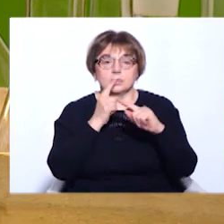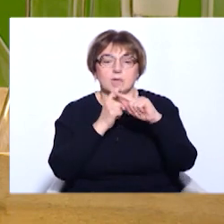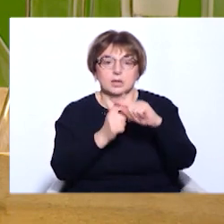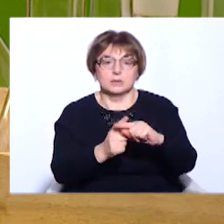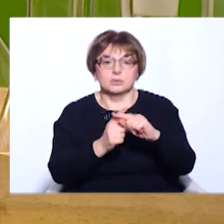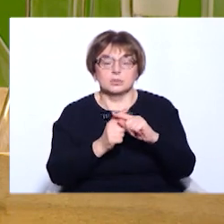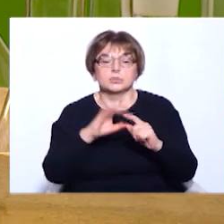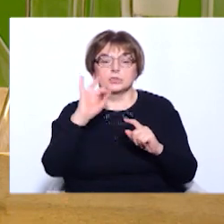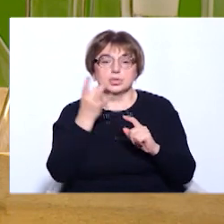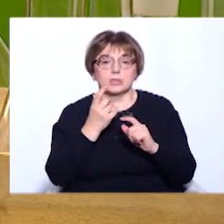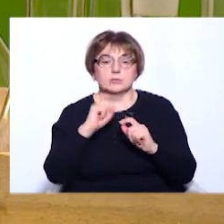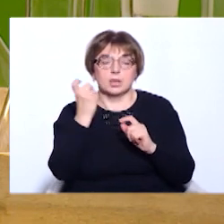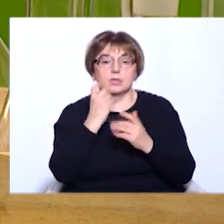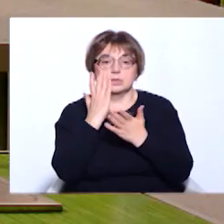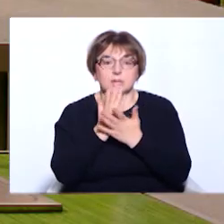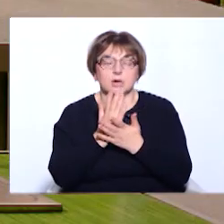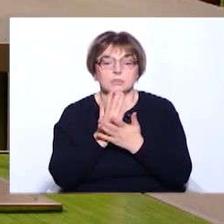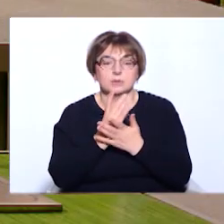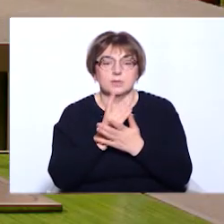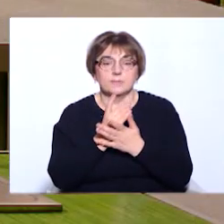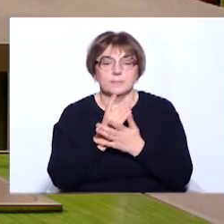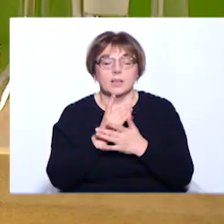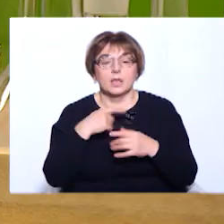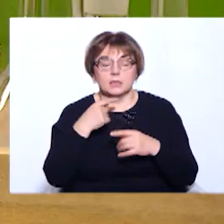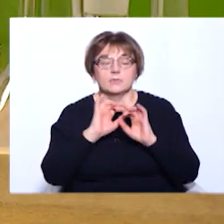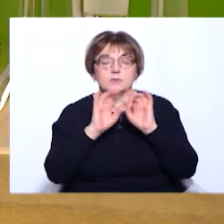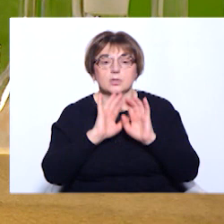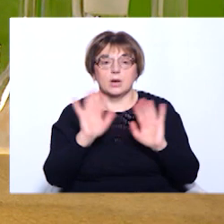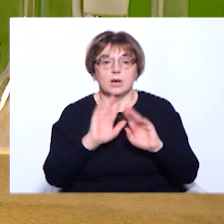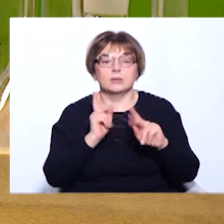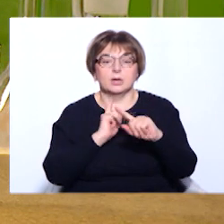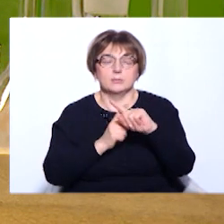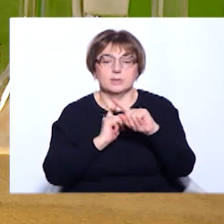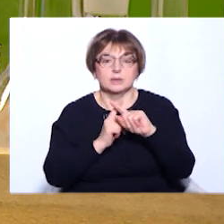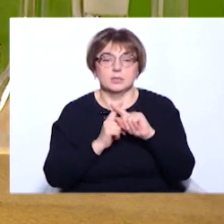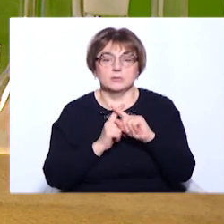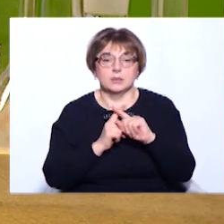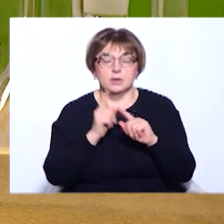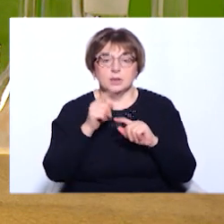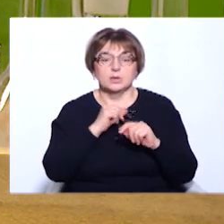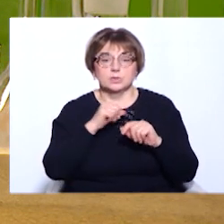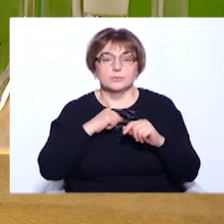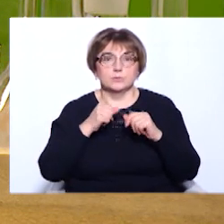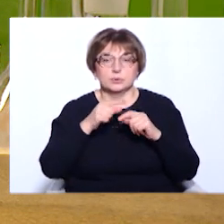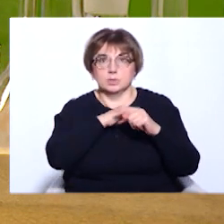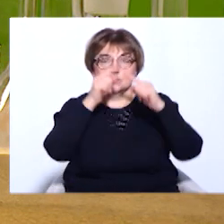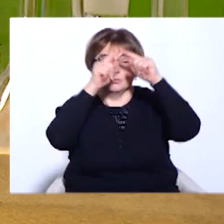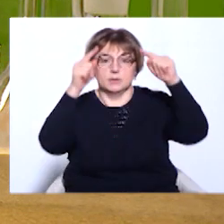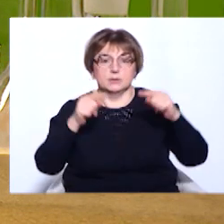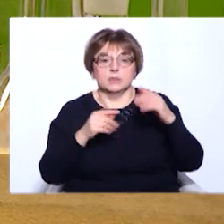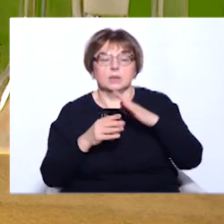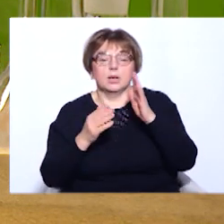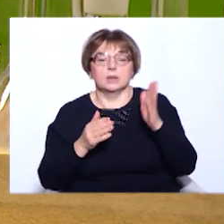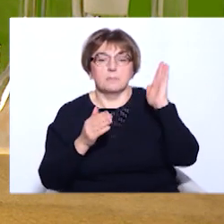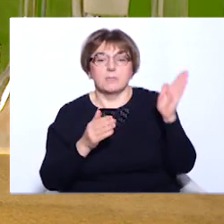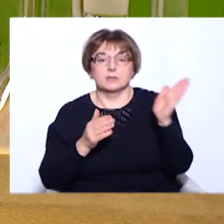დადებით ჟანგვის ხარისხს ავლენენ. ვისაუბროთ არამეტალებზე. არამეტალური თვისებები ძლიერდება პერიოდში მარცხნიდან